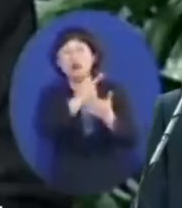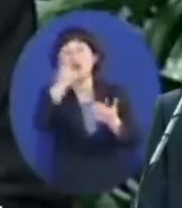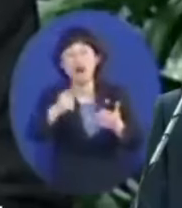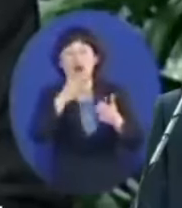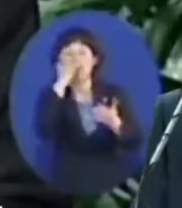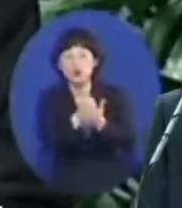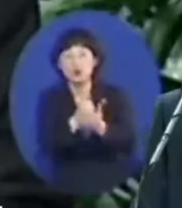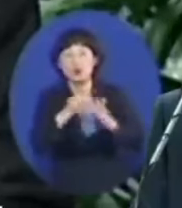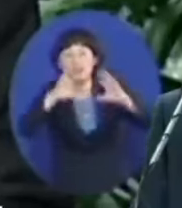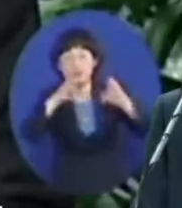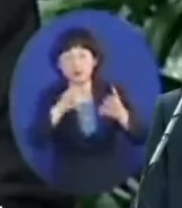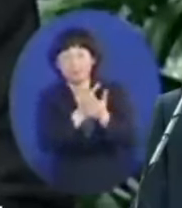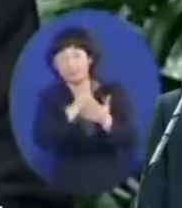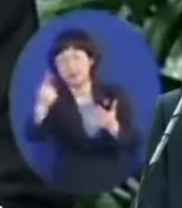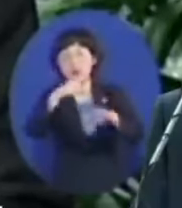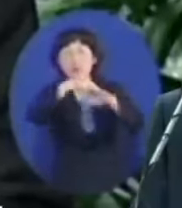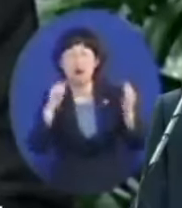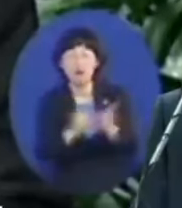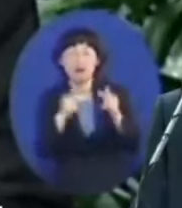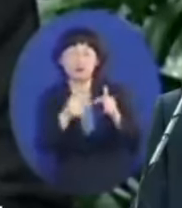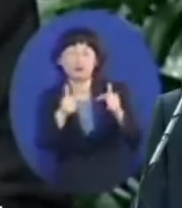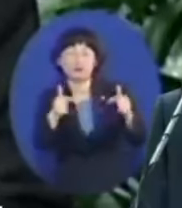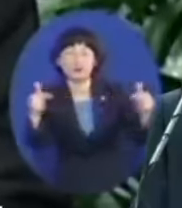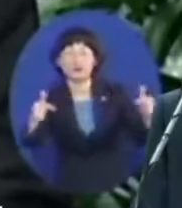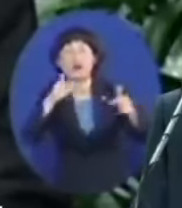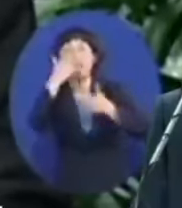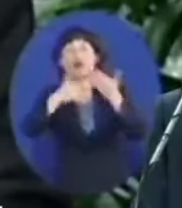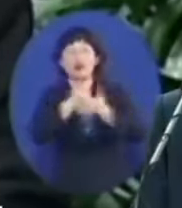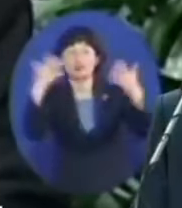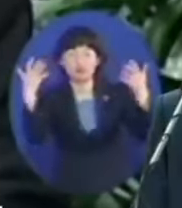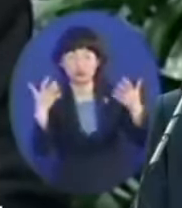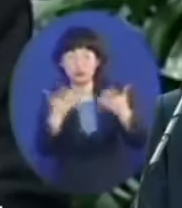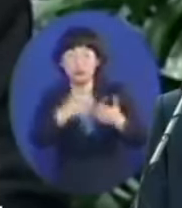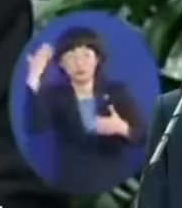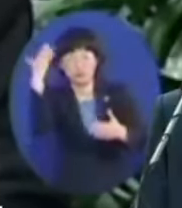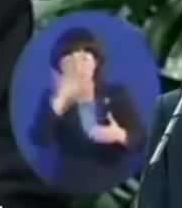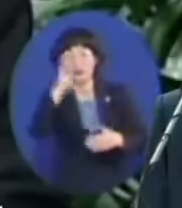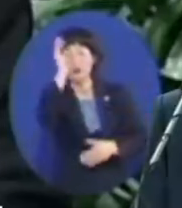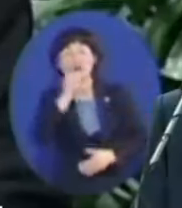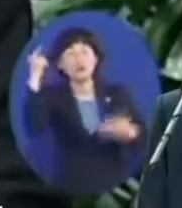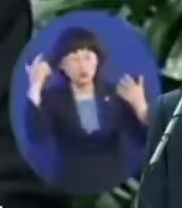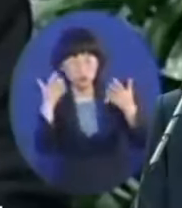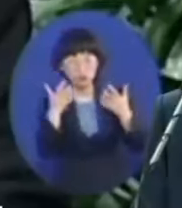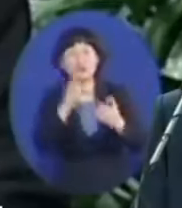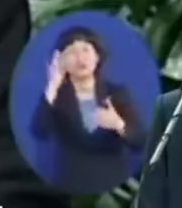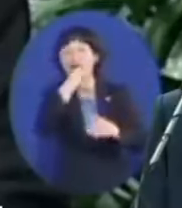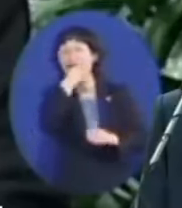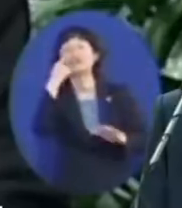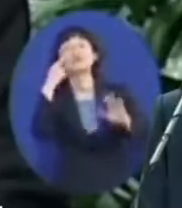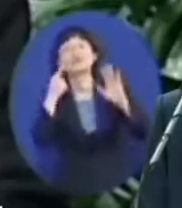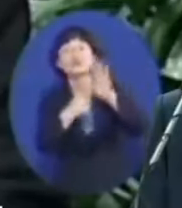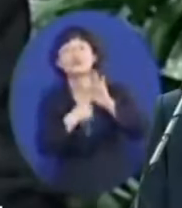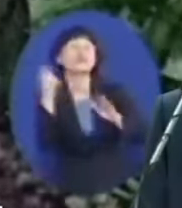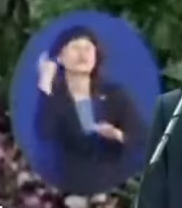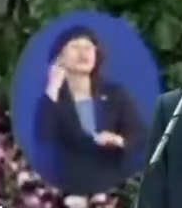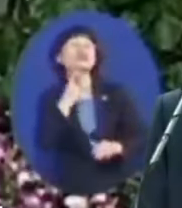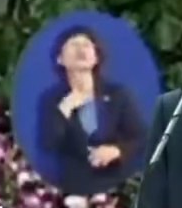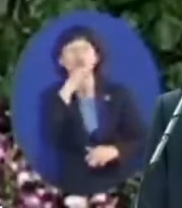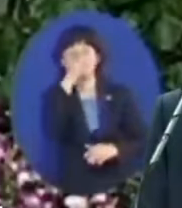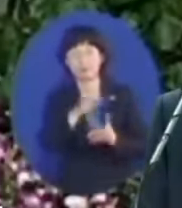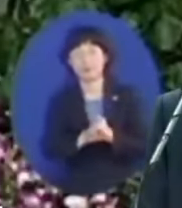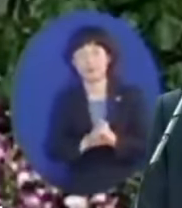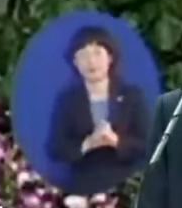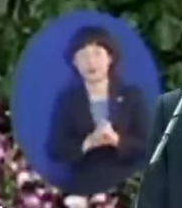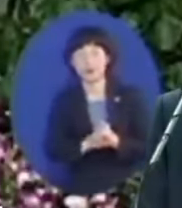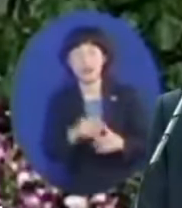세상이 떠나가고 그 마음속에 점점 하나님으로 충만하고 성결하고 성령이 충만하게 되었다는 간증을 한 것입니다.